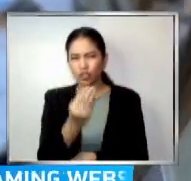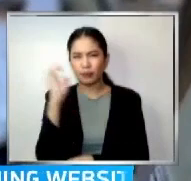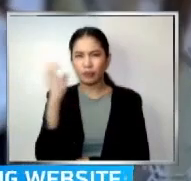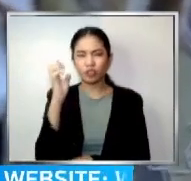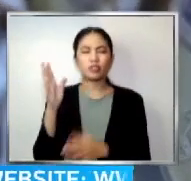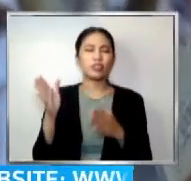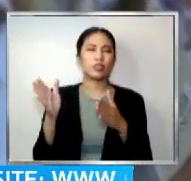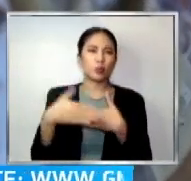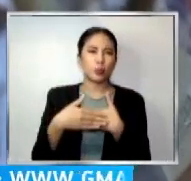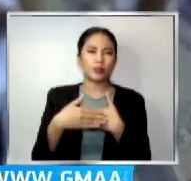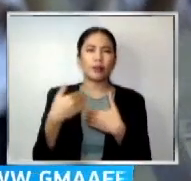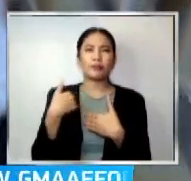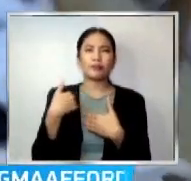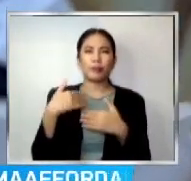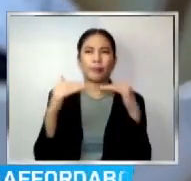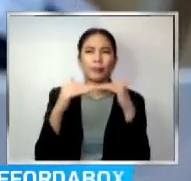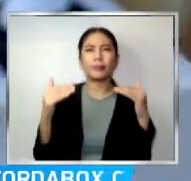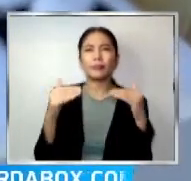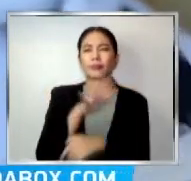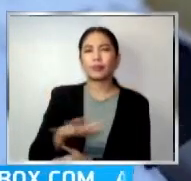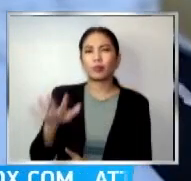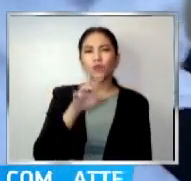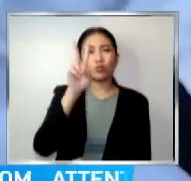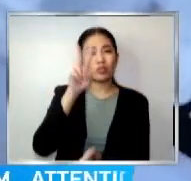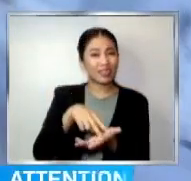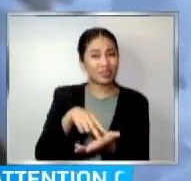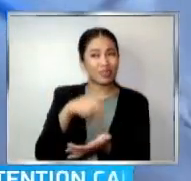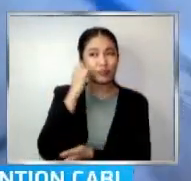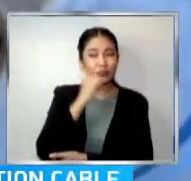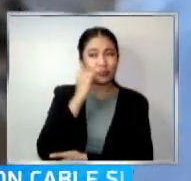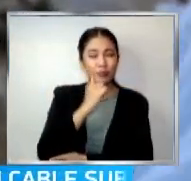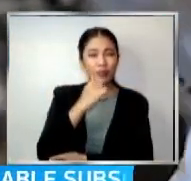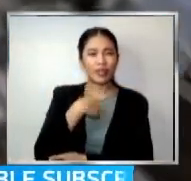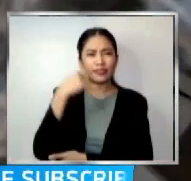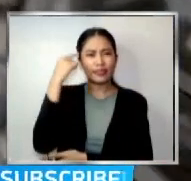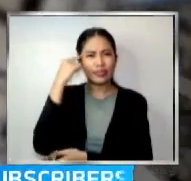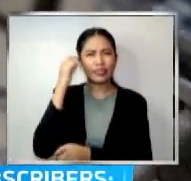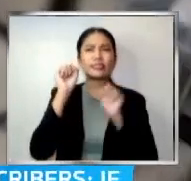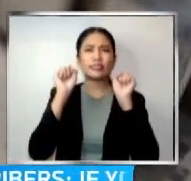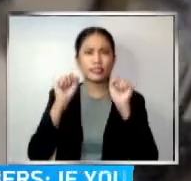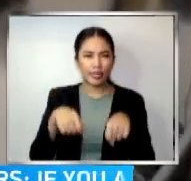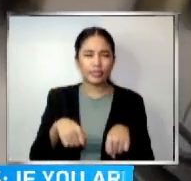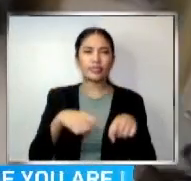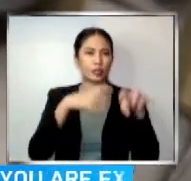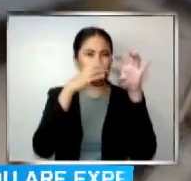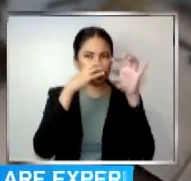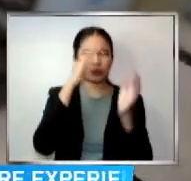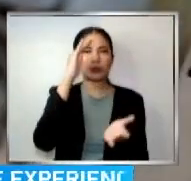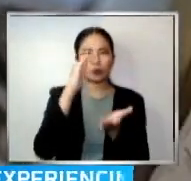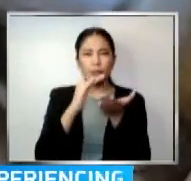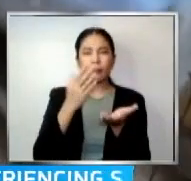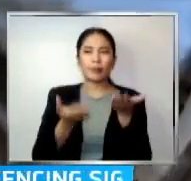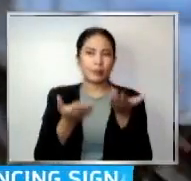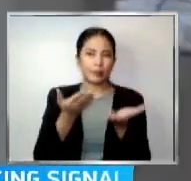level maybe 2,000 a day, then I think we can ease up on the quarantine protocol na baka GCQ na. But